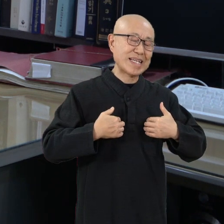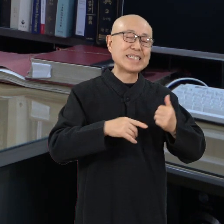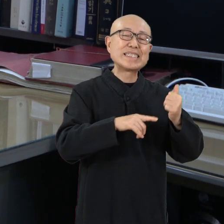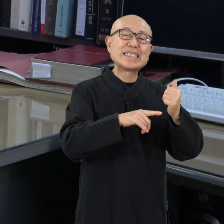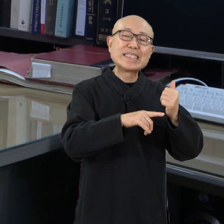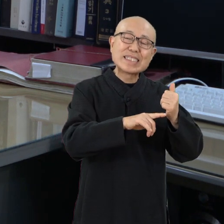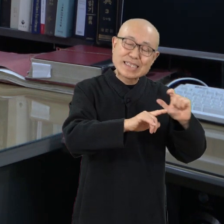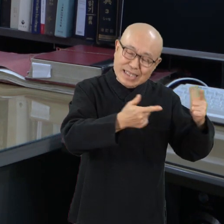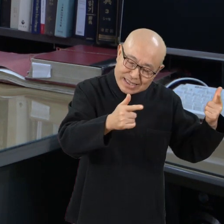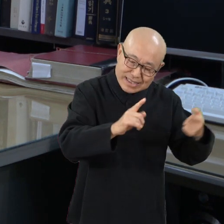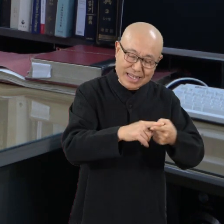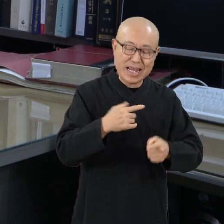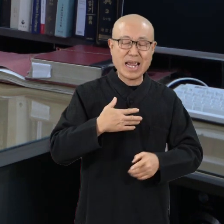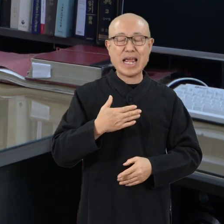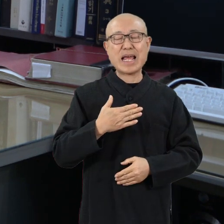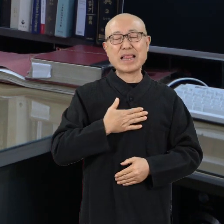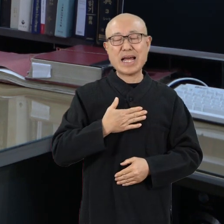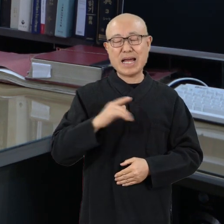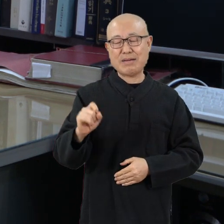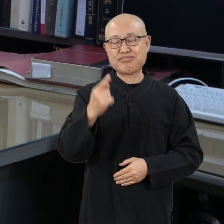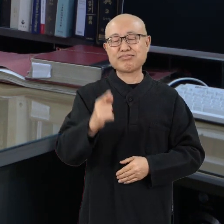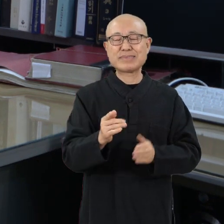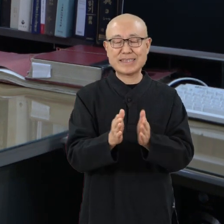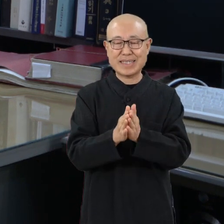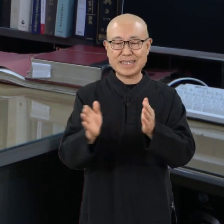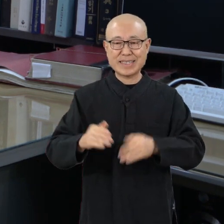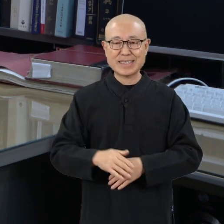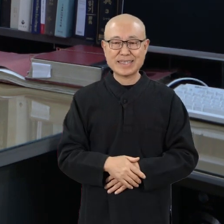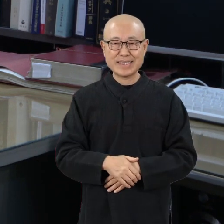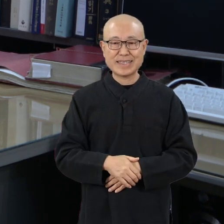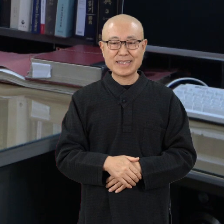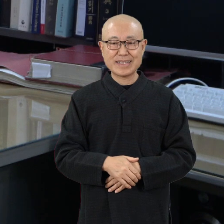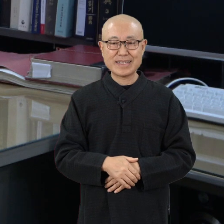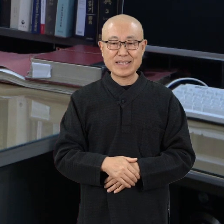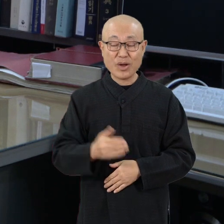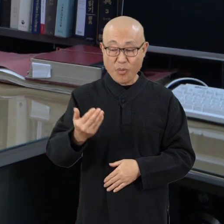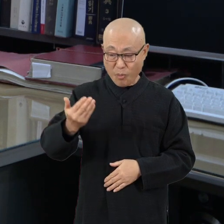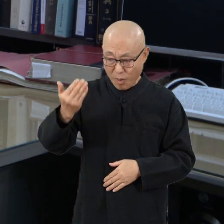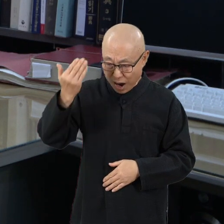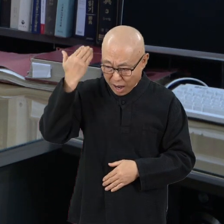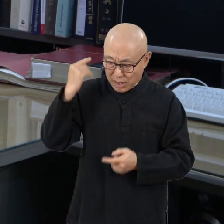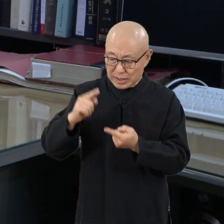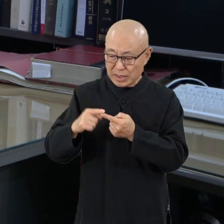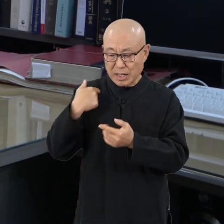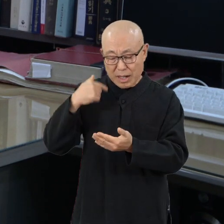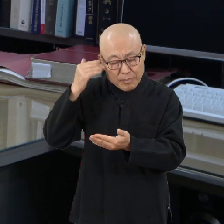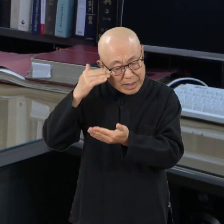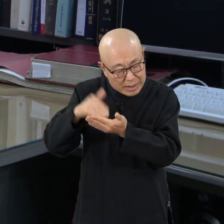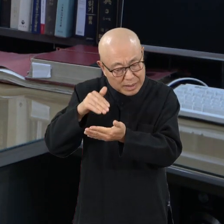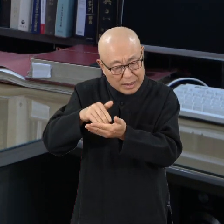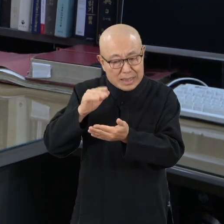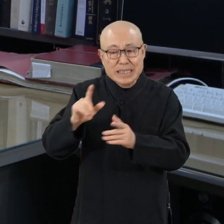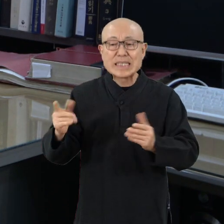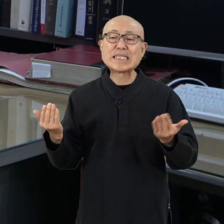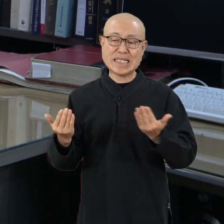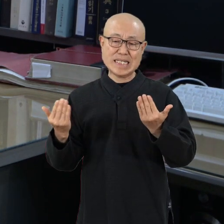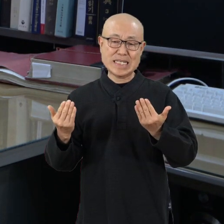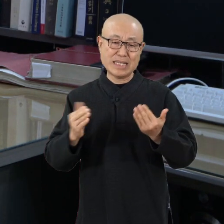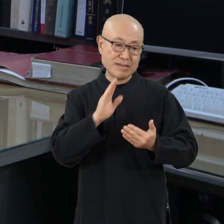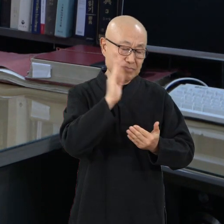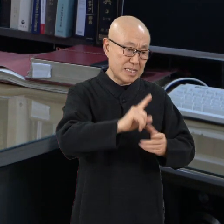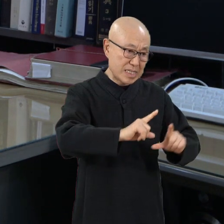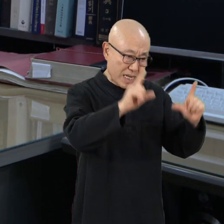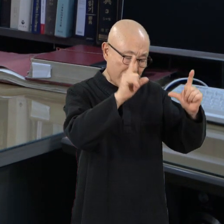그리고 현재가 우리가 굉장히 중요한 것이죠. 과거를 되돌아보는 일도 미래를 내다보는